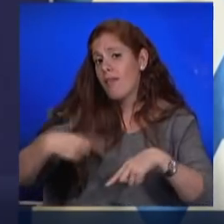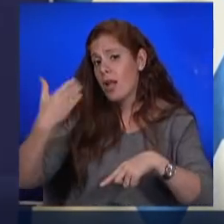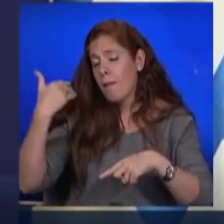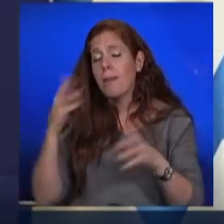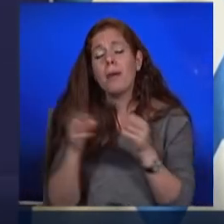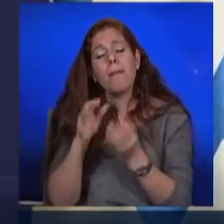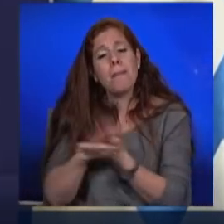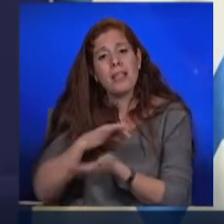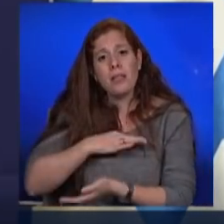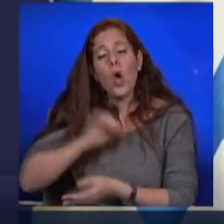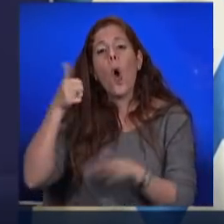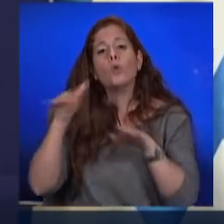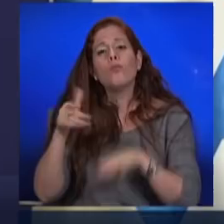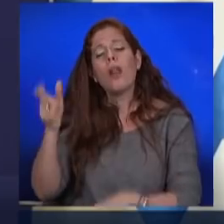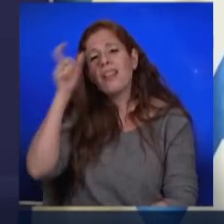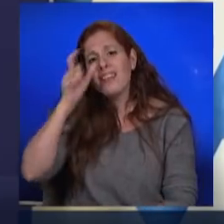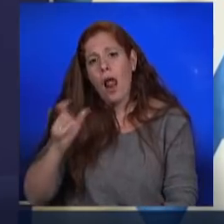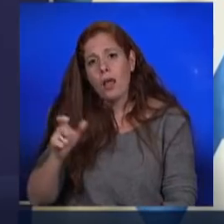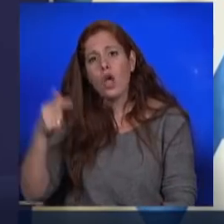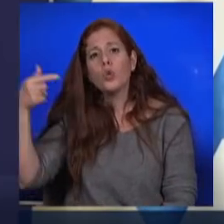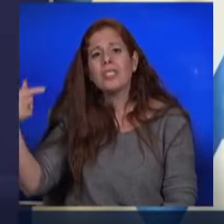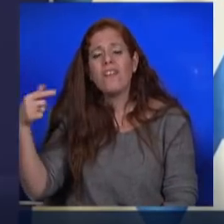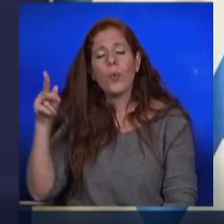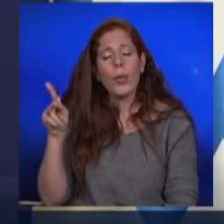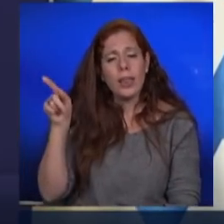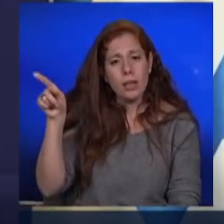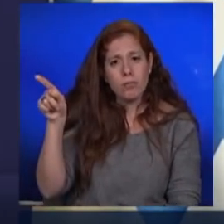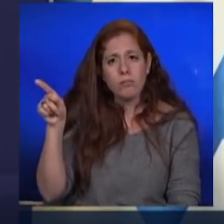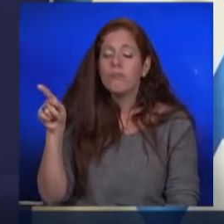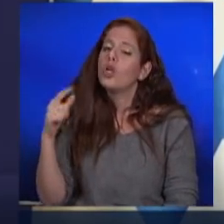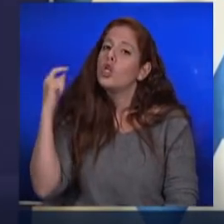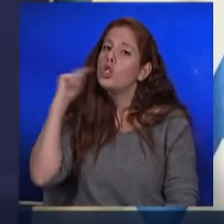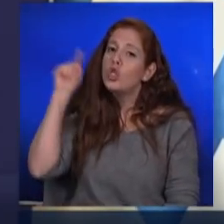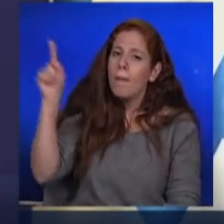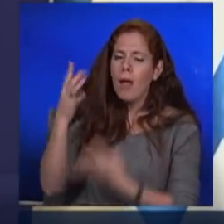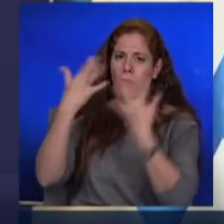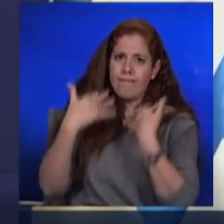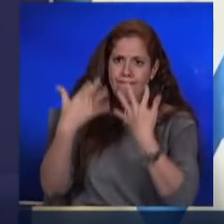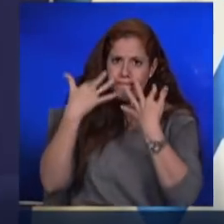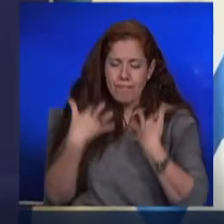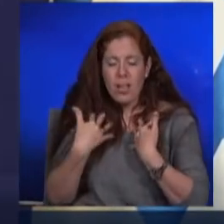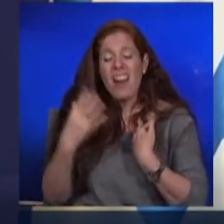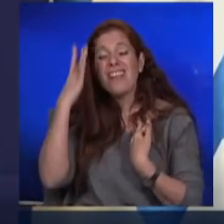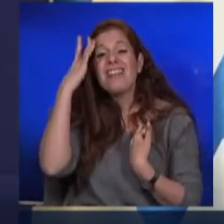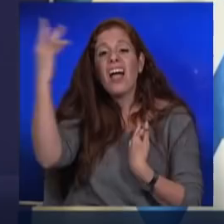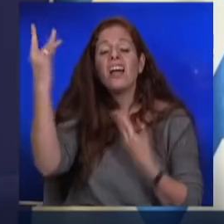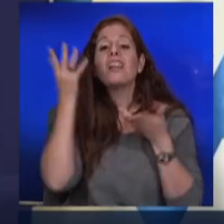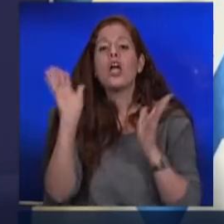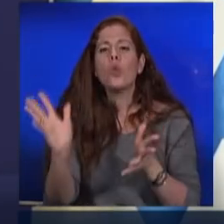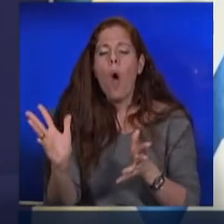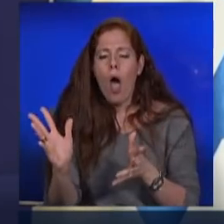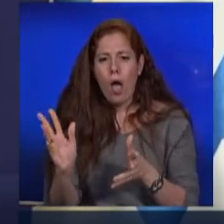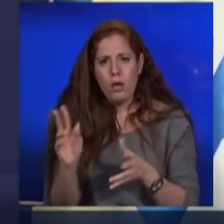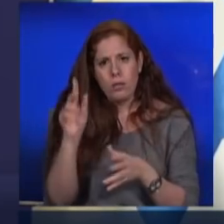ראש ממשלת איטליה, ג'וזפה קונטה. שמעתי ממנו על הטרגדיה הנוראה שפוקדת את בני ארצו.